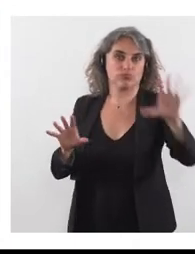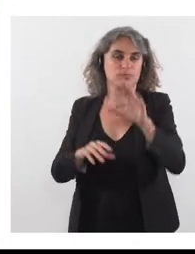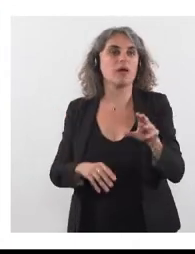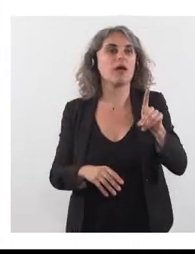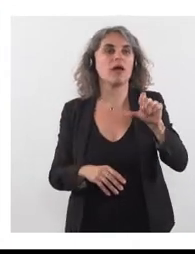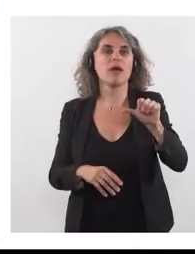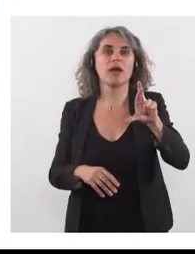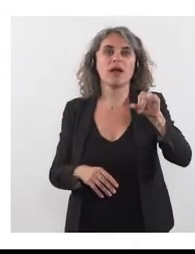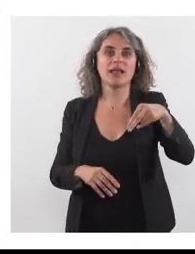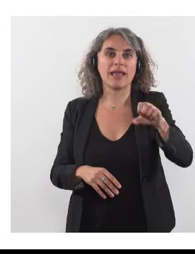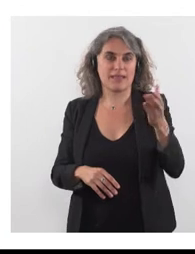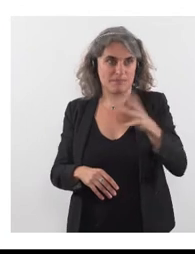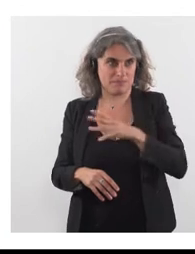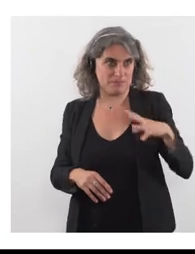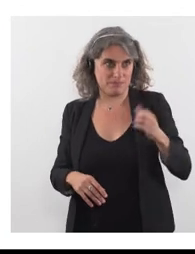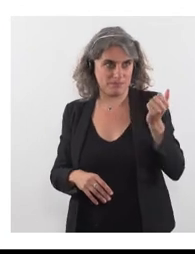près de moi pour